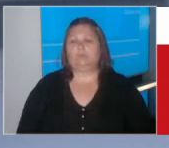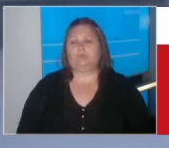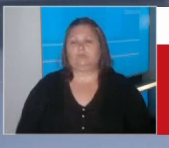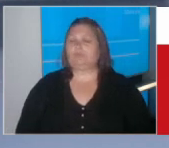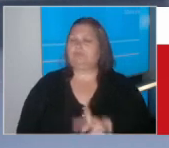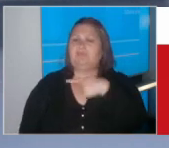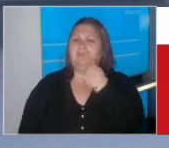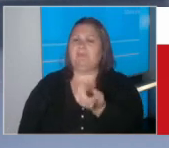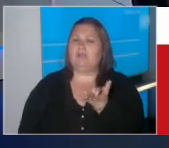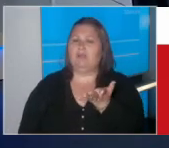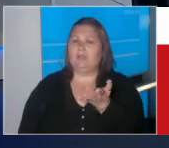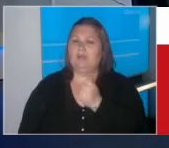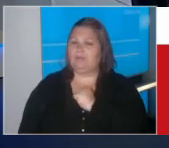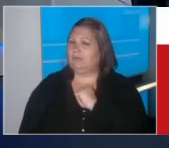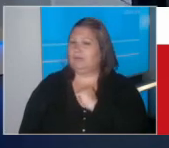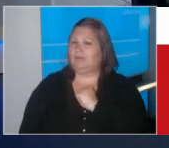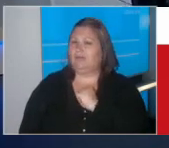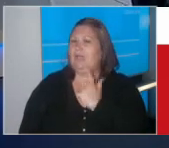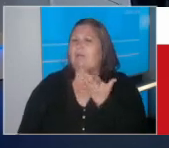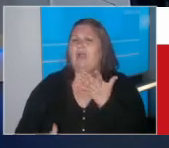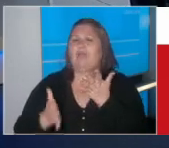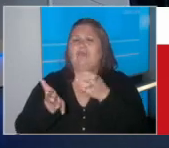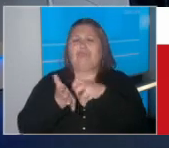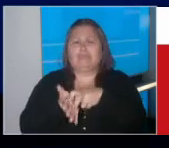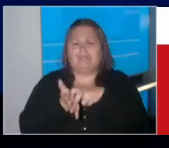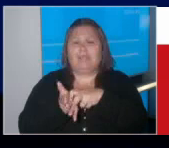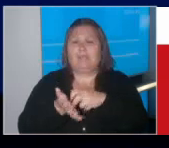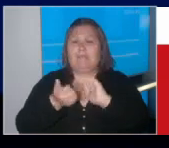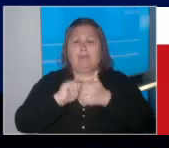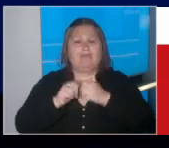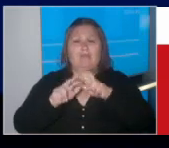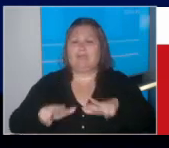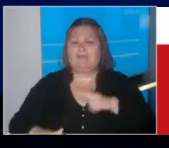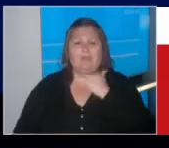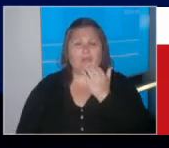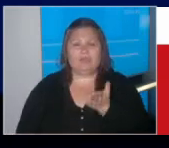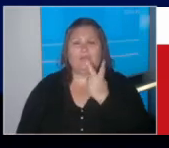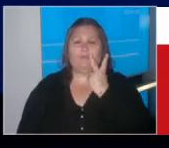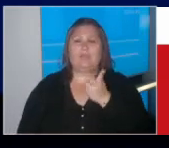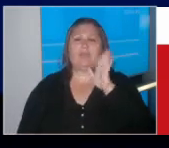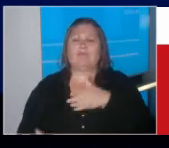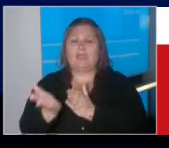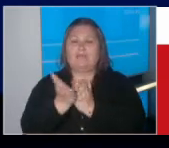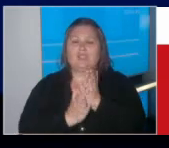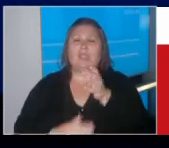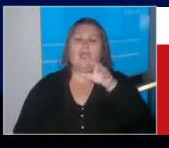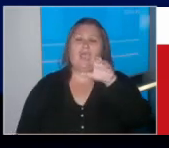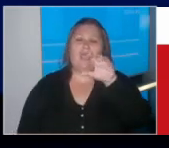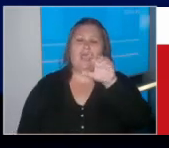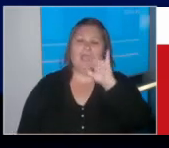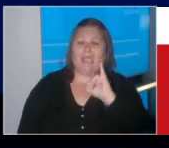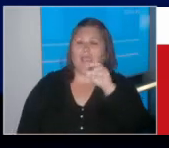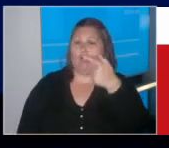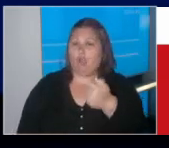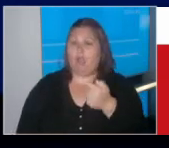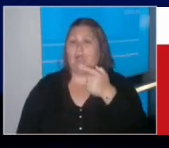מה אתה אומר על הדברים? כמעט מתחננים, אני חושב. במרץ המצב שלהם לא טוב. אנחנו רואים גם את הקו של יאיר גולן, גם את הקו של ניצן הורוביץ, שהם מאוד